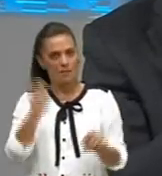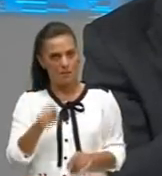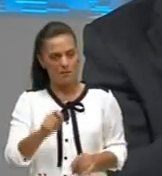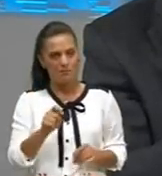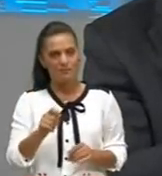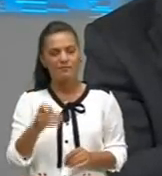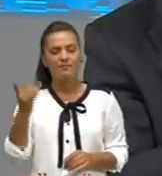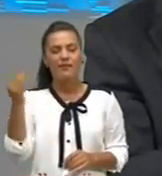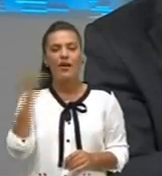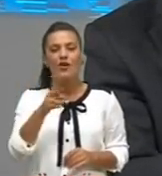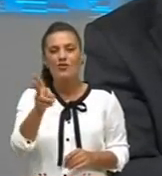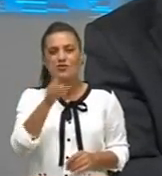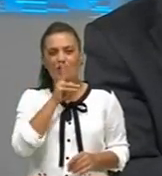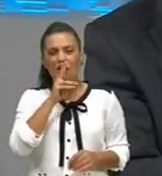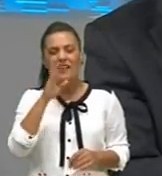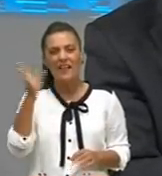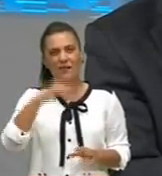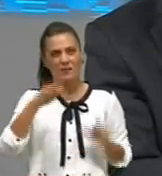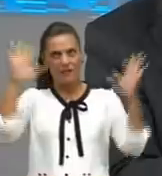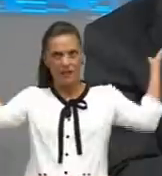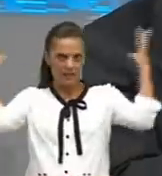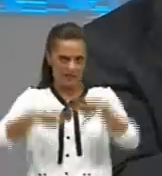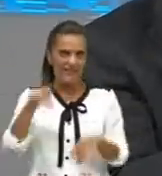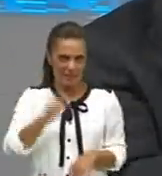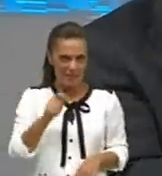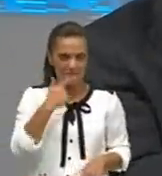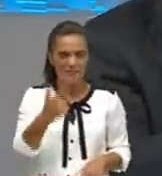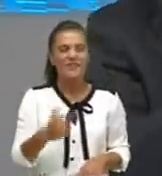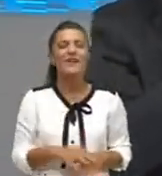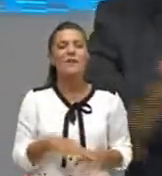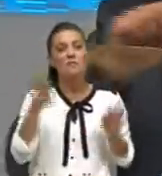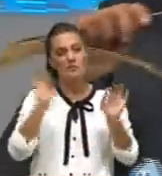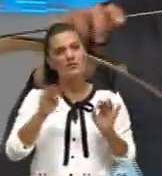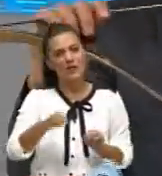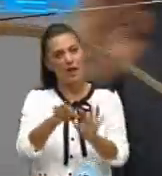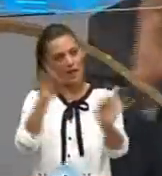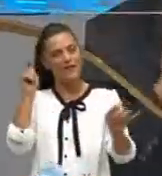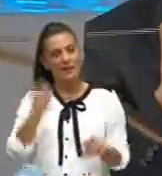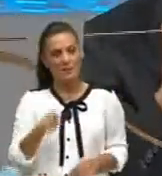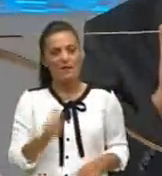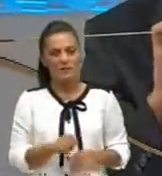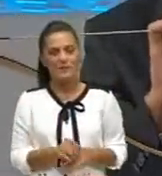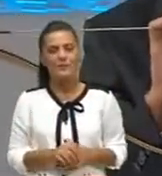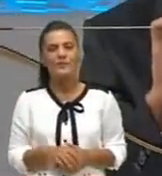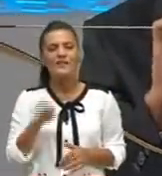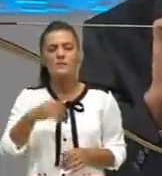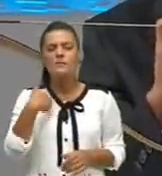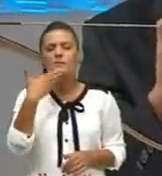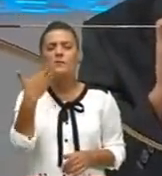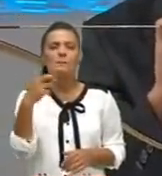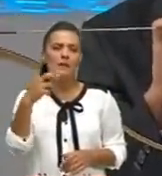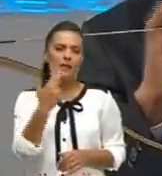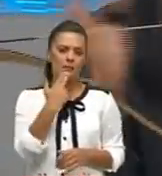atalım. Kaynamasın. Yani son hamle derken stüdyoyu indirelim diyorsunuz. Evet. mutlaka, mutlaka o katalım. tamam atalım. Şimdi şunu söyleyeyim Pınar